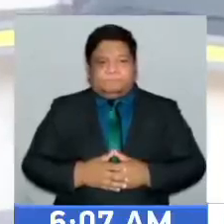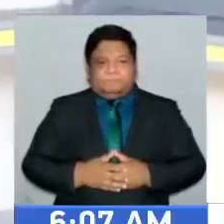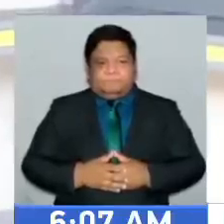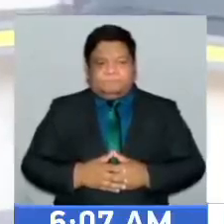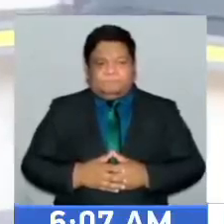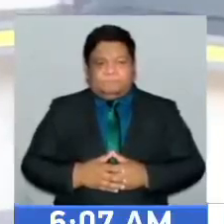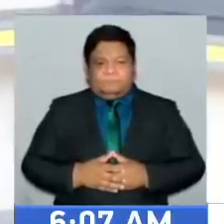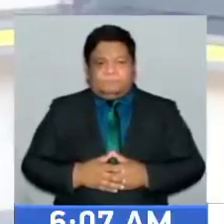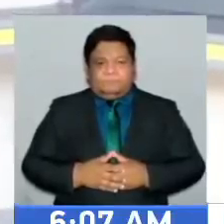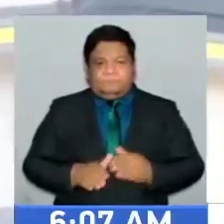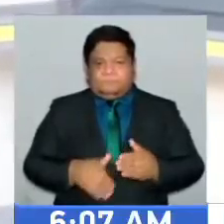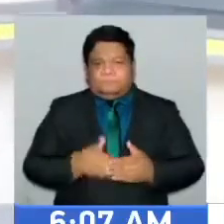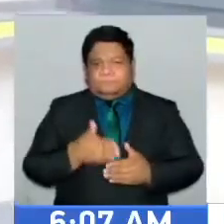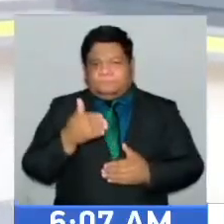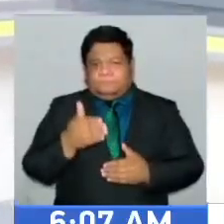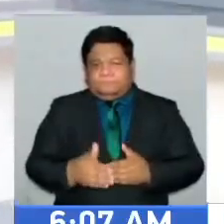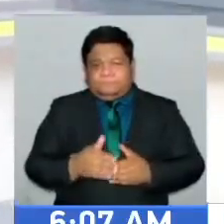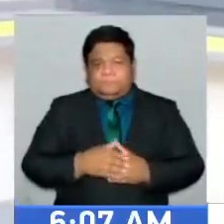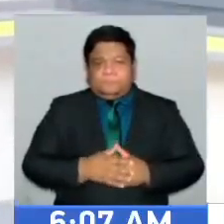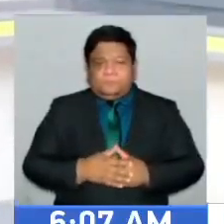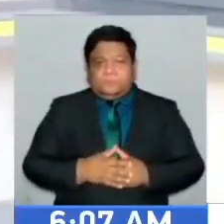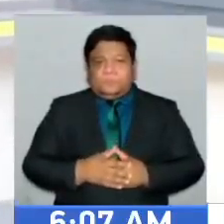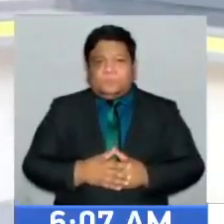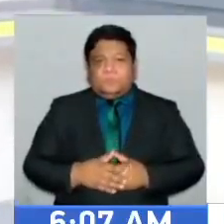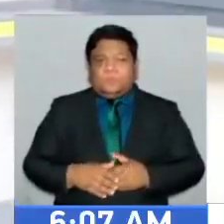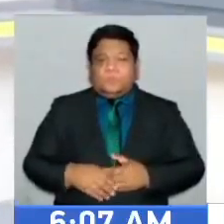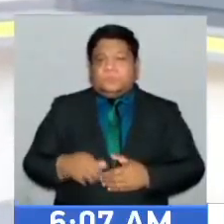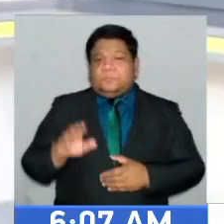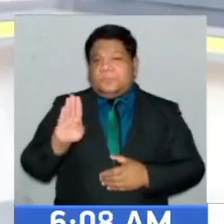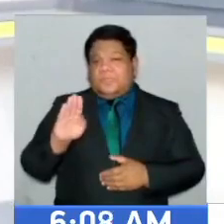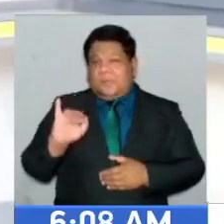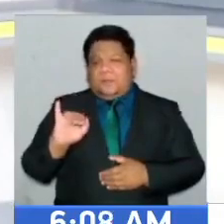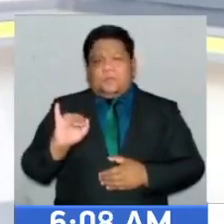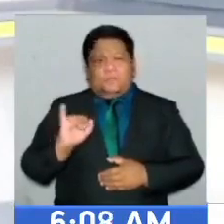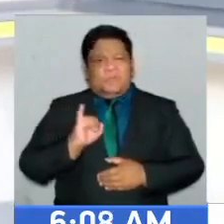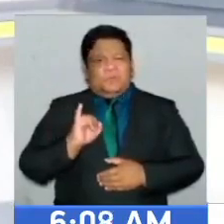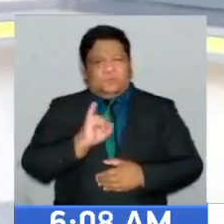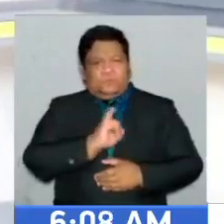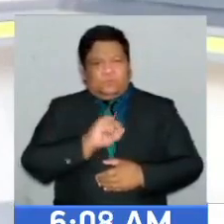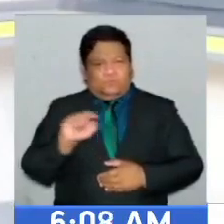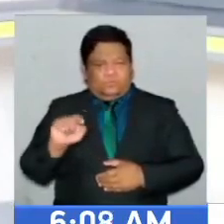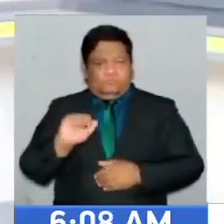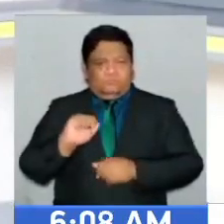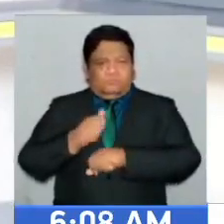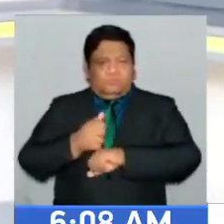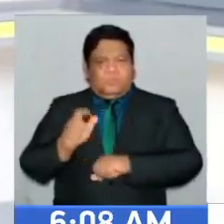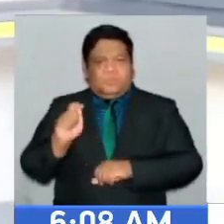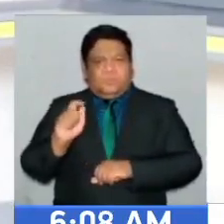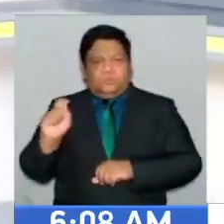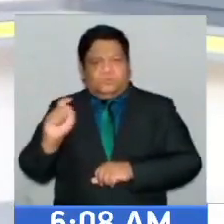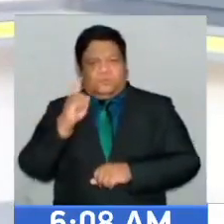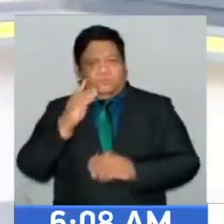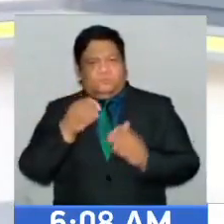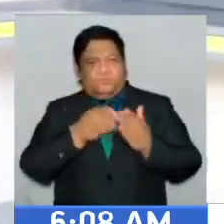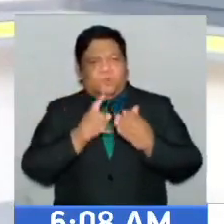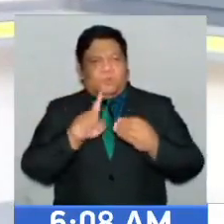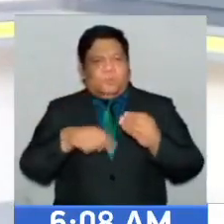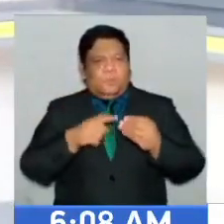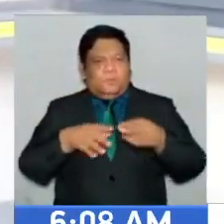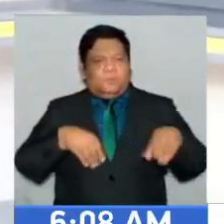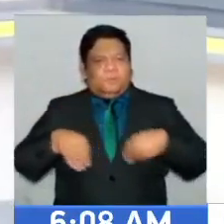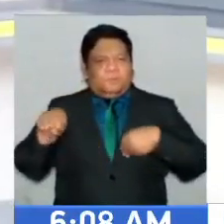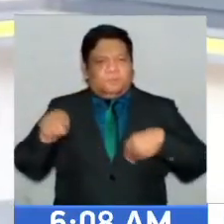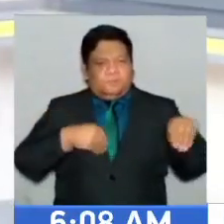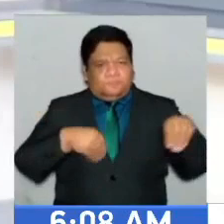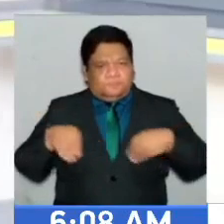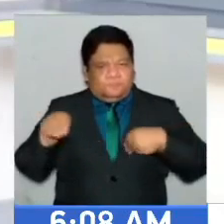Naglunsad ang TikTok page ang Bureau of Immigration para labanan daw ang mga sindikato ng human trafficking. Kaugnay niyan at iba pang issue, makaparem natin si Bureau of